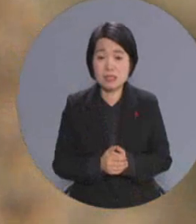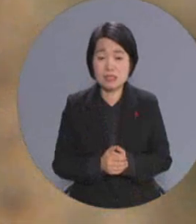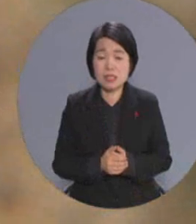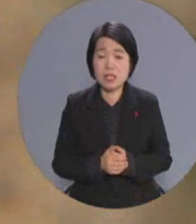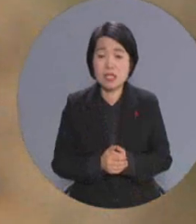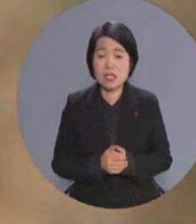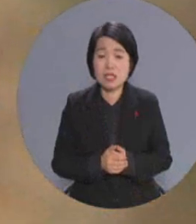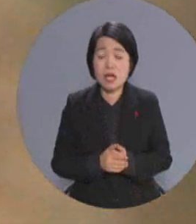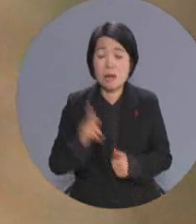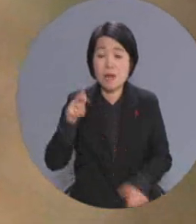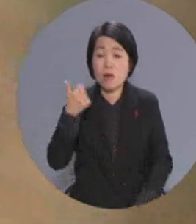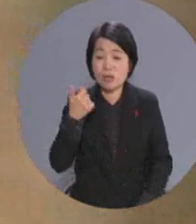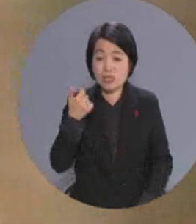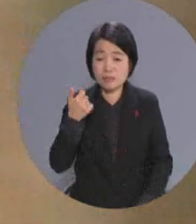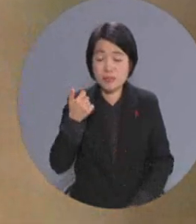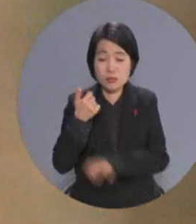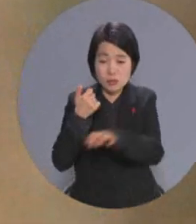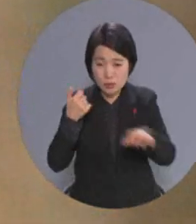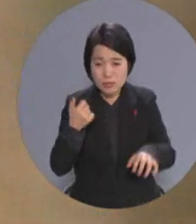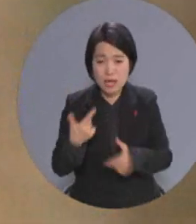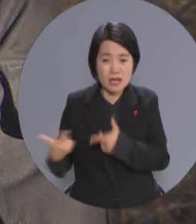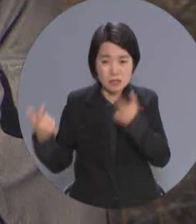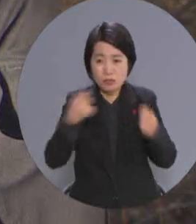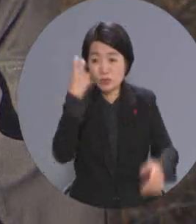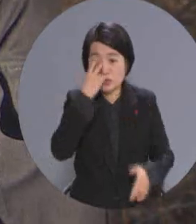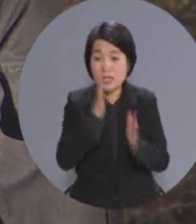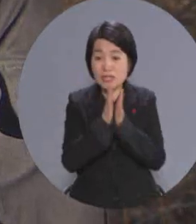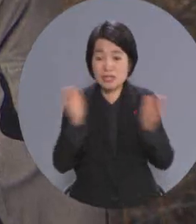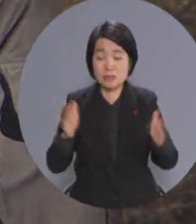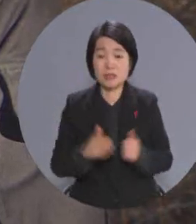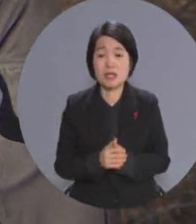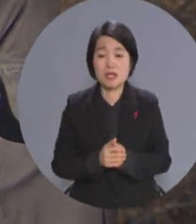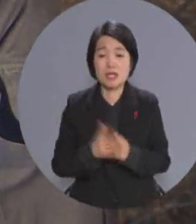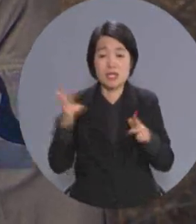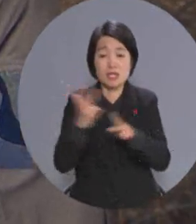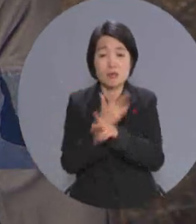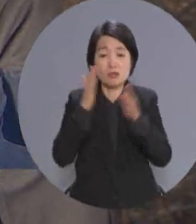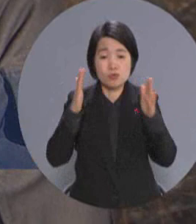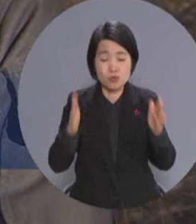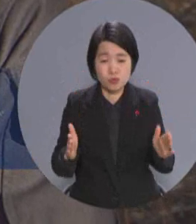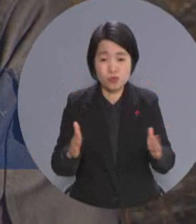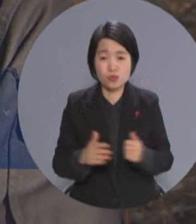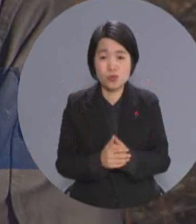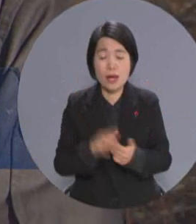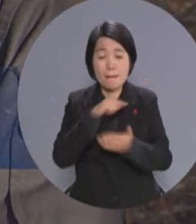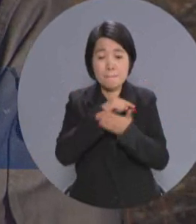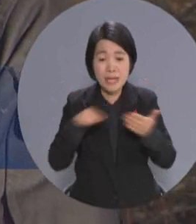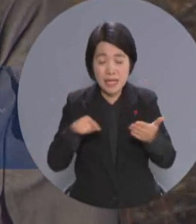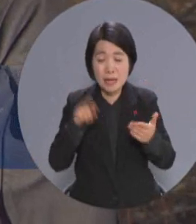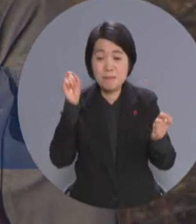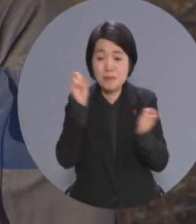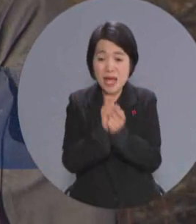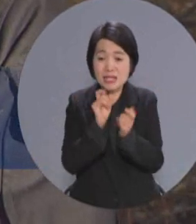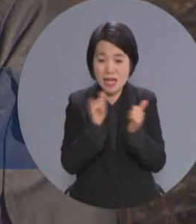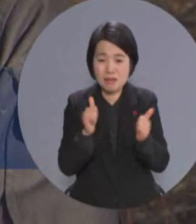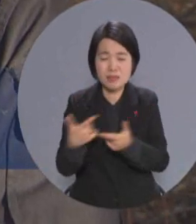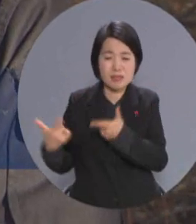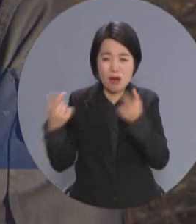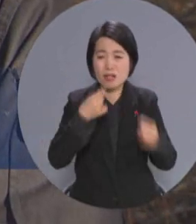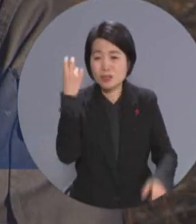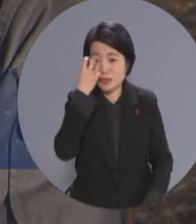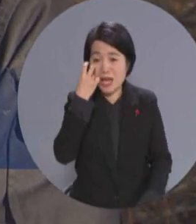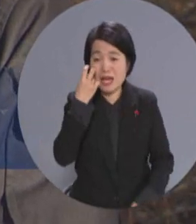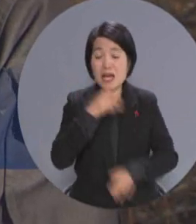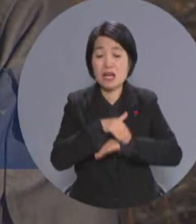전체 농가를 대상으로 전수 피해 조사에 나섰습니다. 저희 이번 주 중으로 피해 임가에 대한